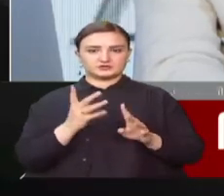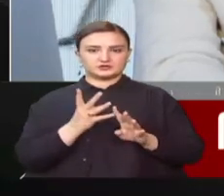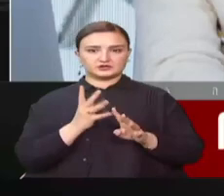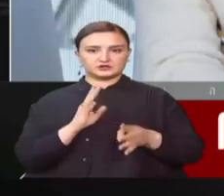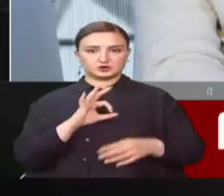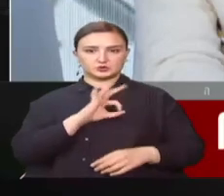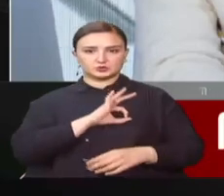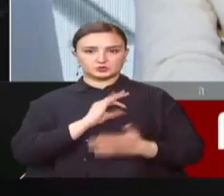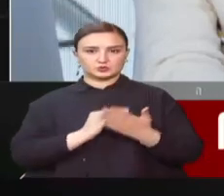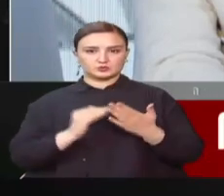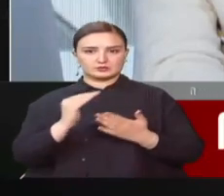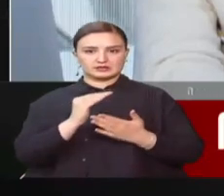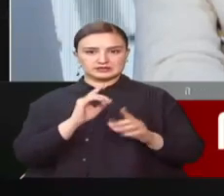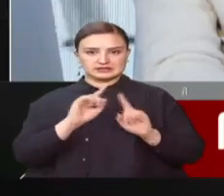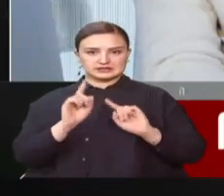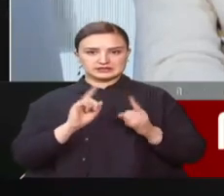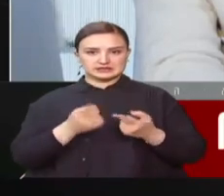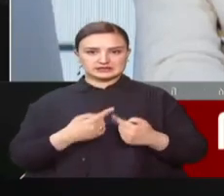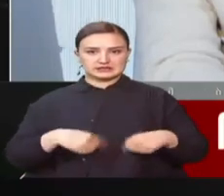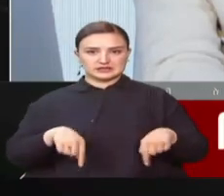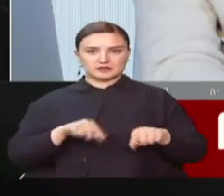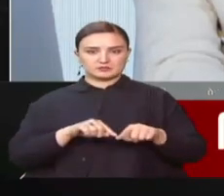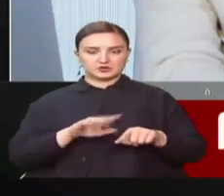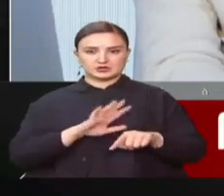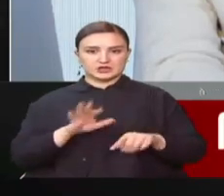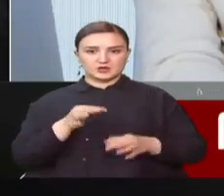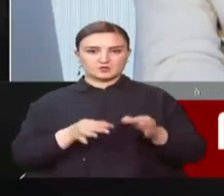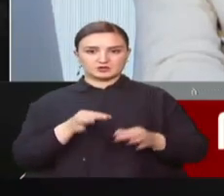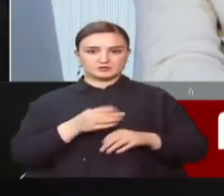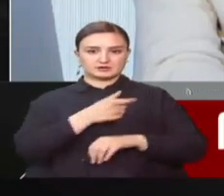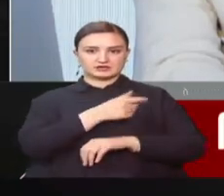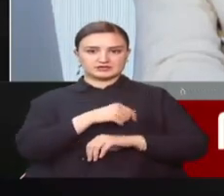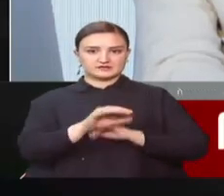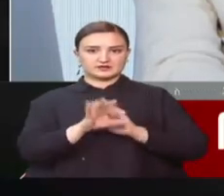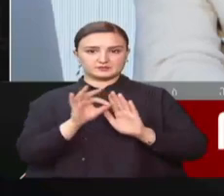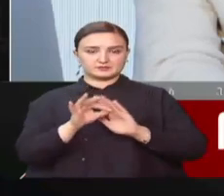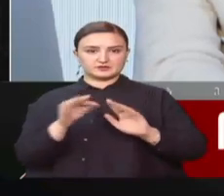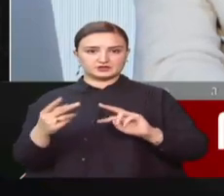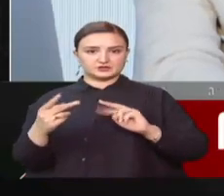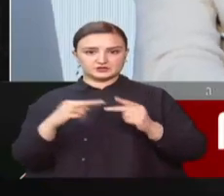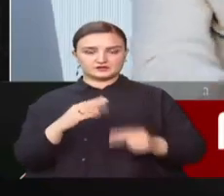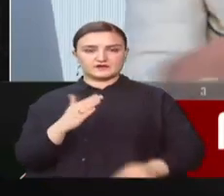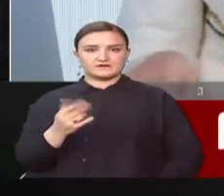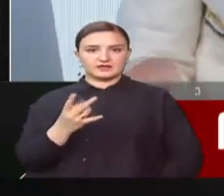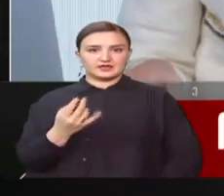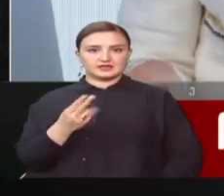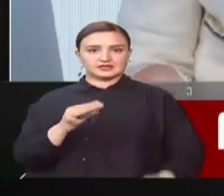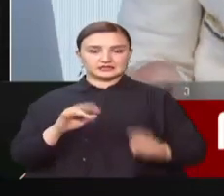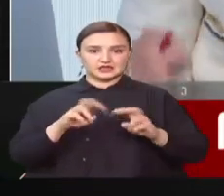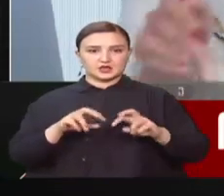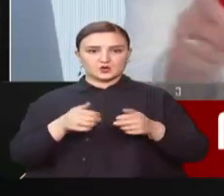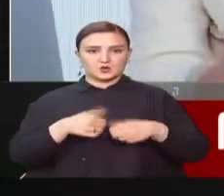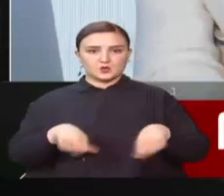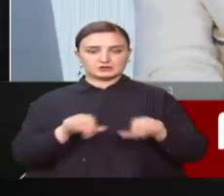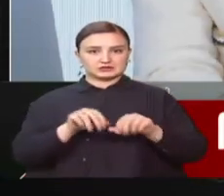საბჭოს არამოსამართლე წევრების, ასე ვთქვათ, არჩევის წესის შეცვლა, რადგან ვენეციის კომისია მისაუბრა. მეორე, ეს